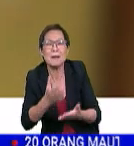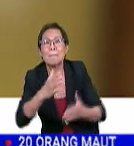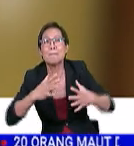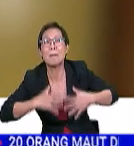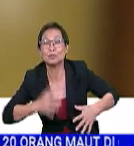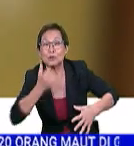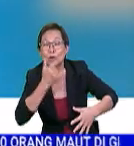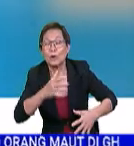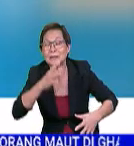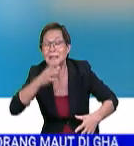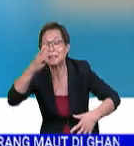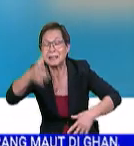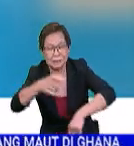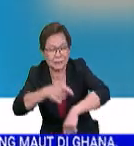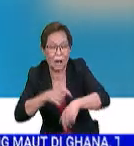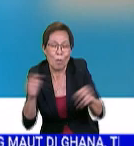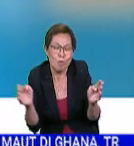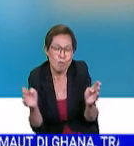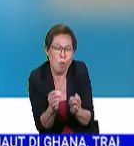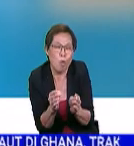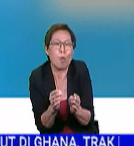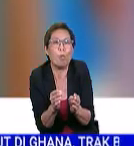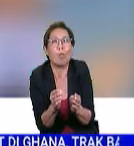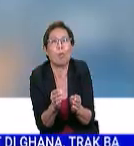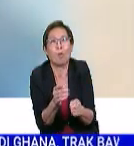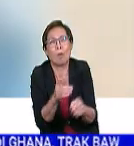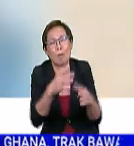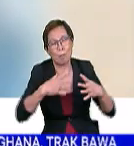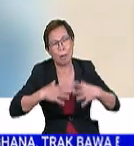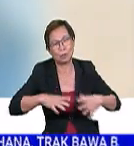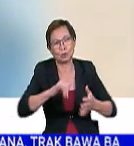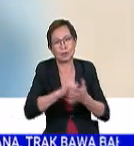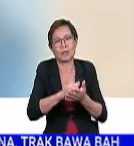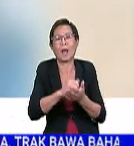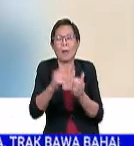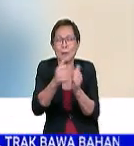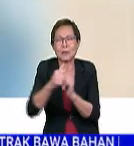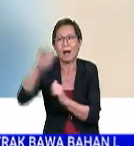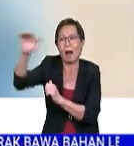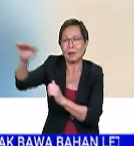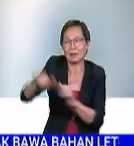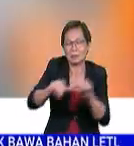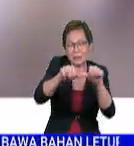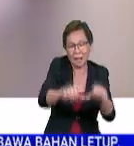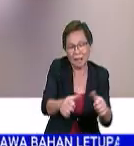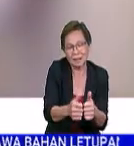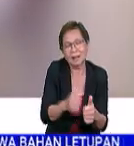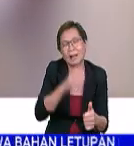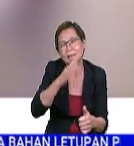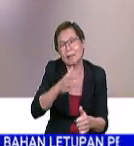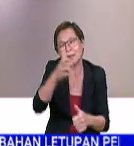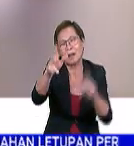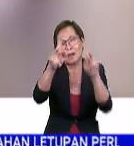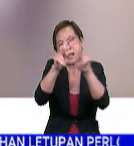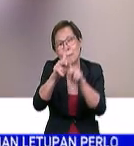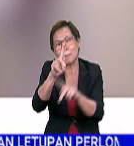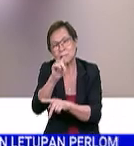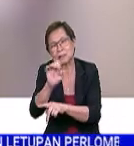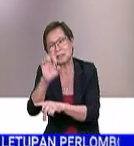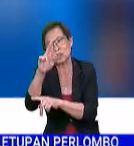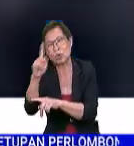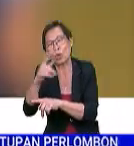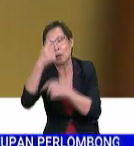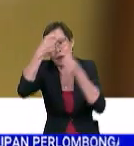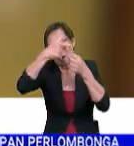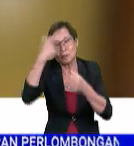neneknya pula tidak sempat mengecilkan baju berkenaan. Jempat bersama dua beradiknya kini tinggal bersama nenek mereka di Kampung Teluk